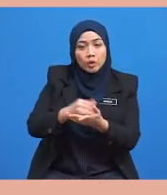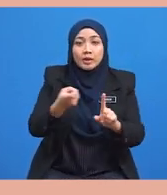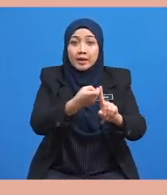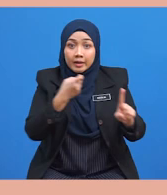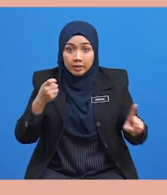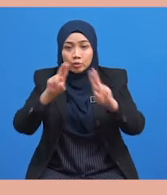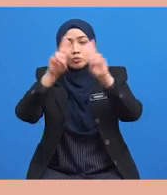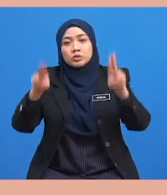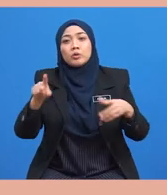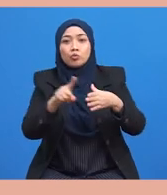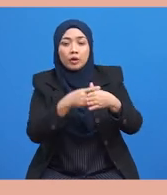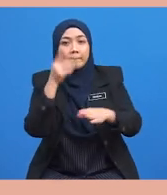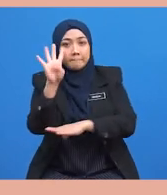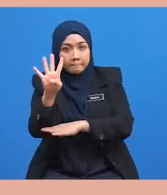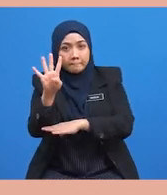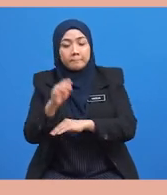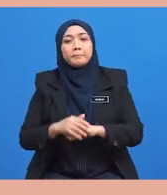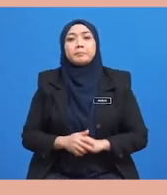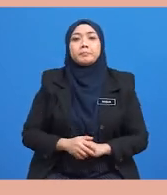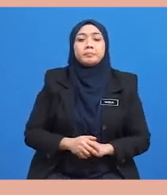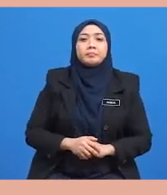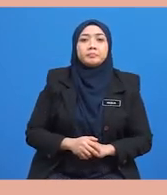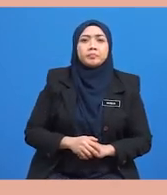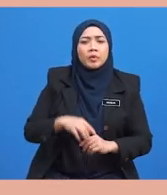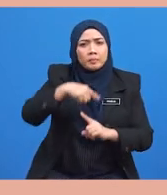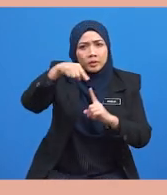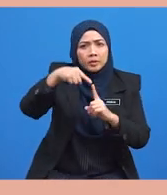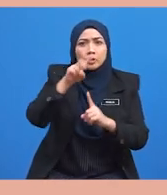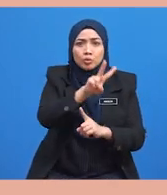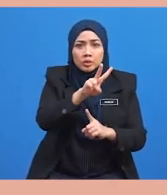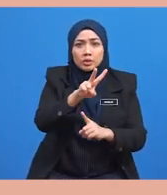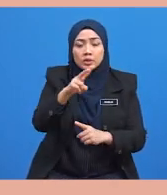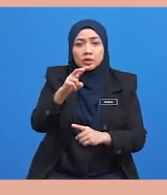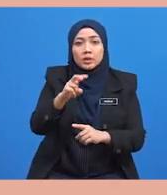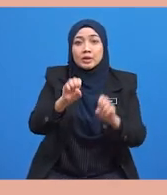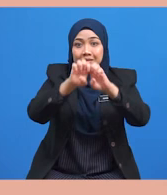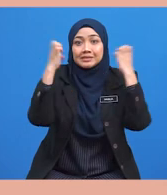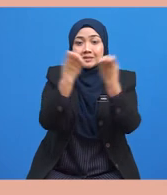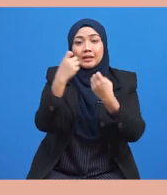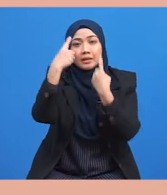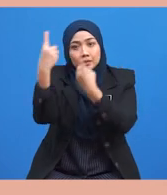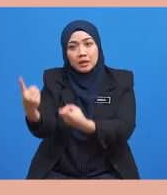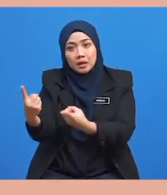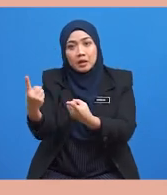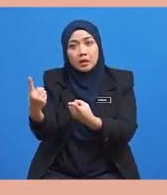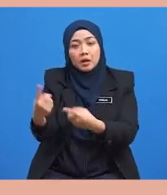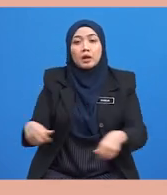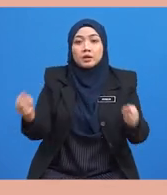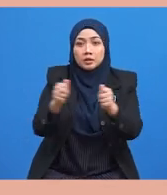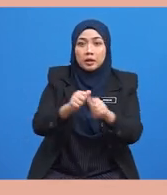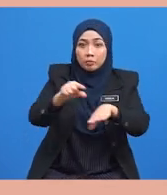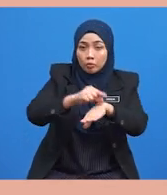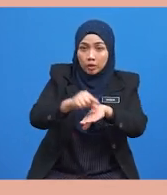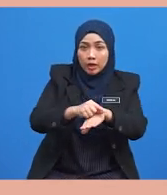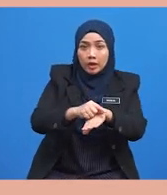bulan April. Kesimpulannya, apabila dua set data diplot dengan menggunakan plot batang dan